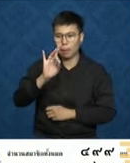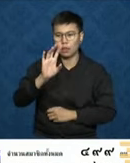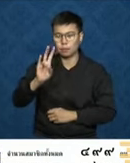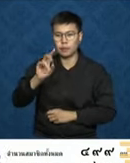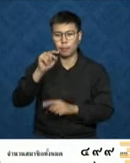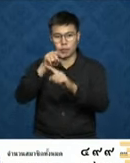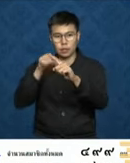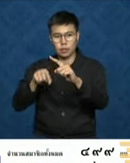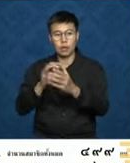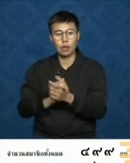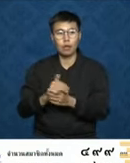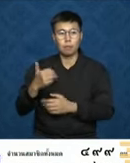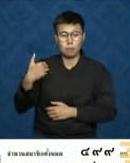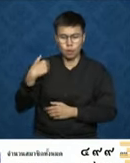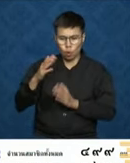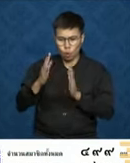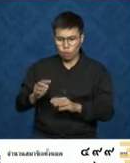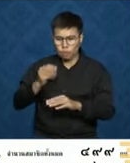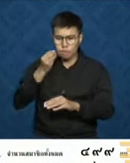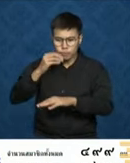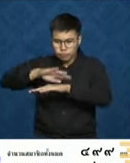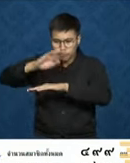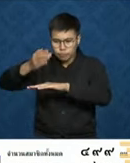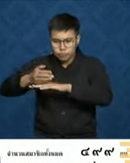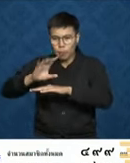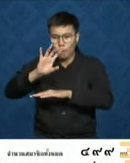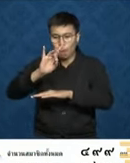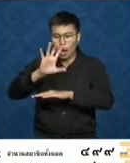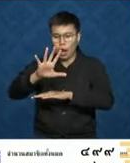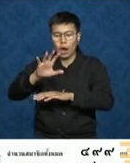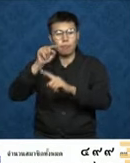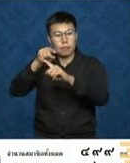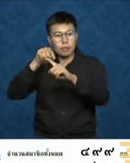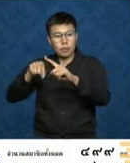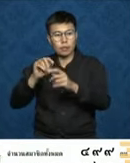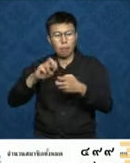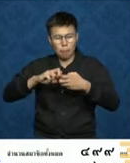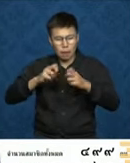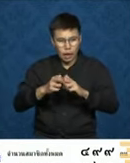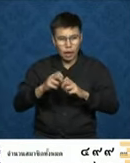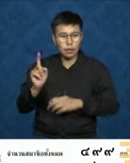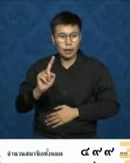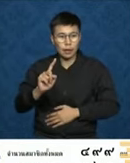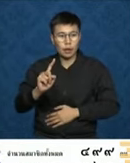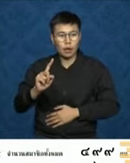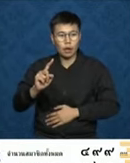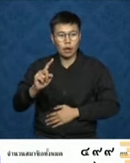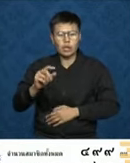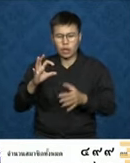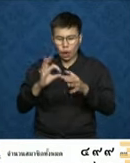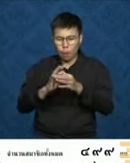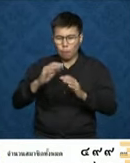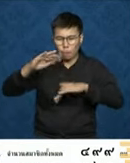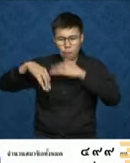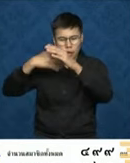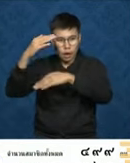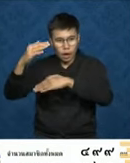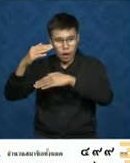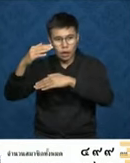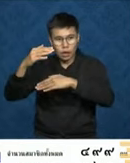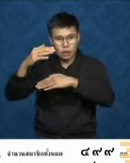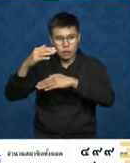90กว่าเปอร์เซ็นตนะฮะสิ่งปัญหาสำคัญของพี่น้องเหล่านี้ครับทุกอย่างในการพัฒนาโดยเฉพาะโครง